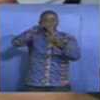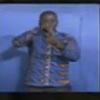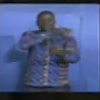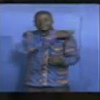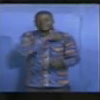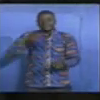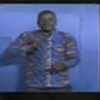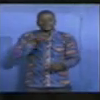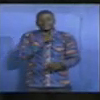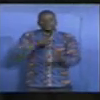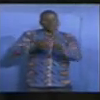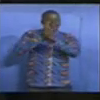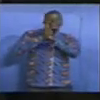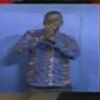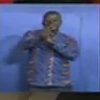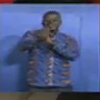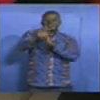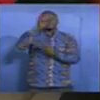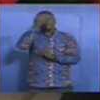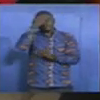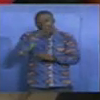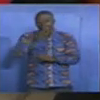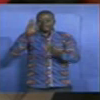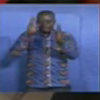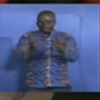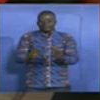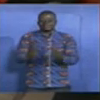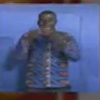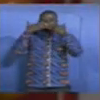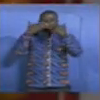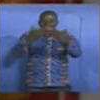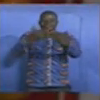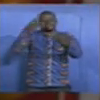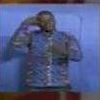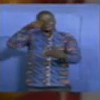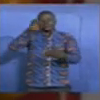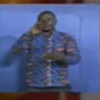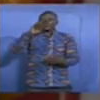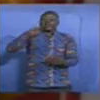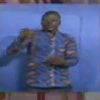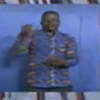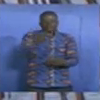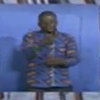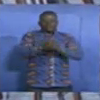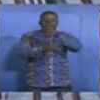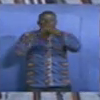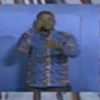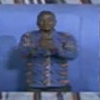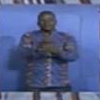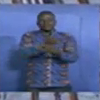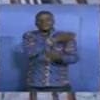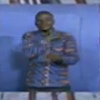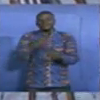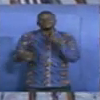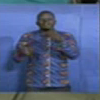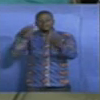qualité. Le gouvernement burkinabé salue cette initiative de l'ONG Africa Vision International et réitère son engagement dans